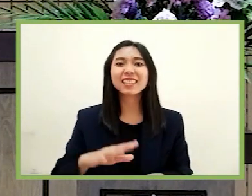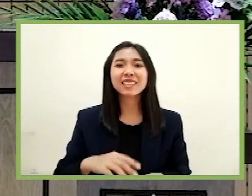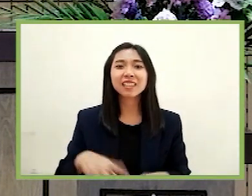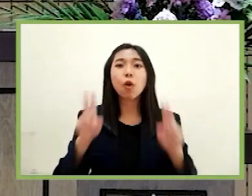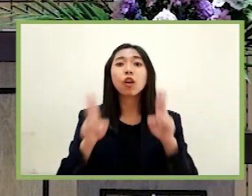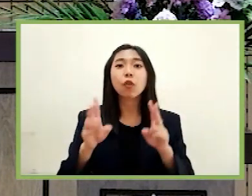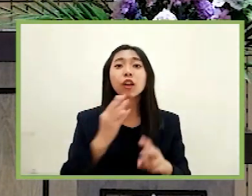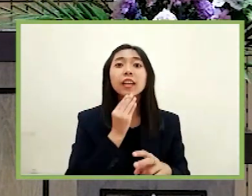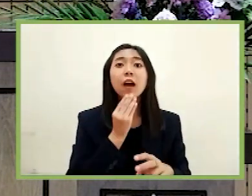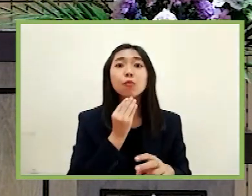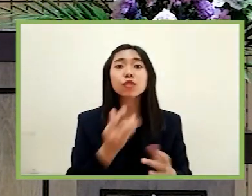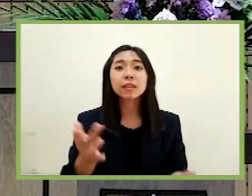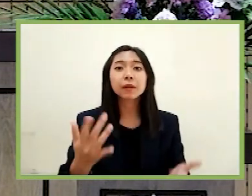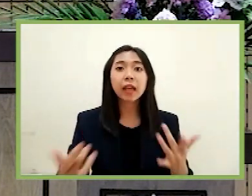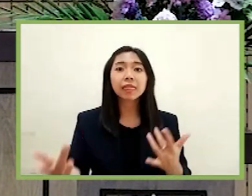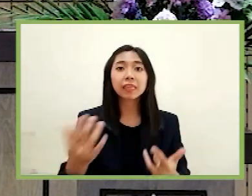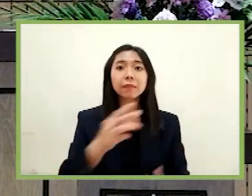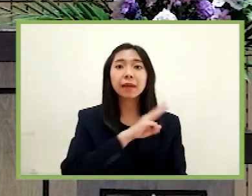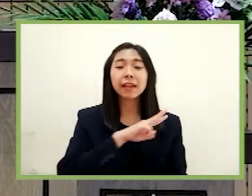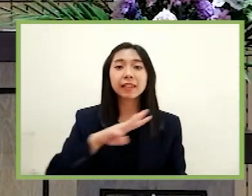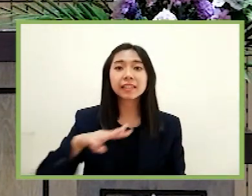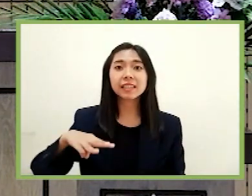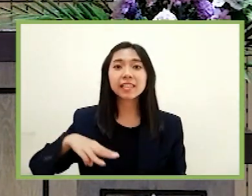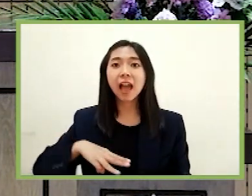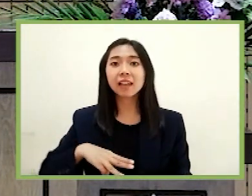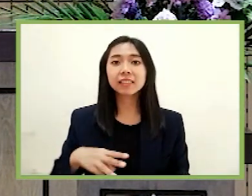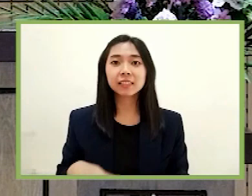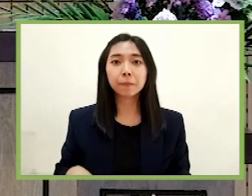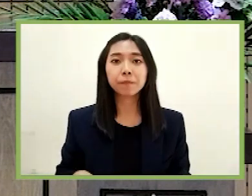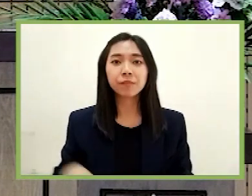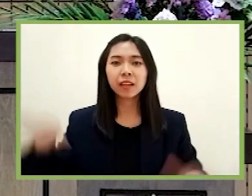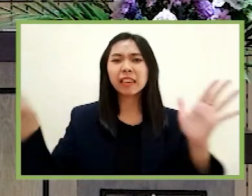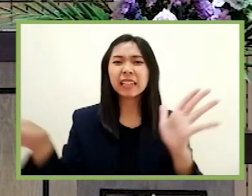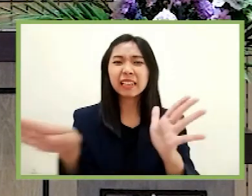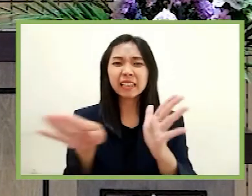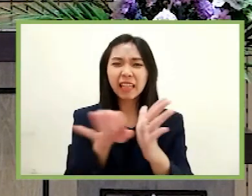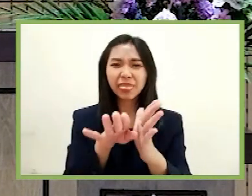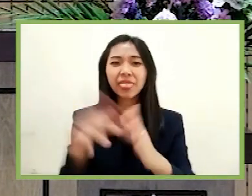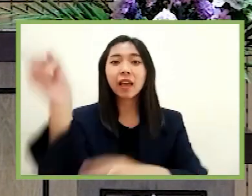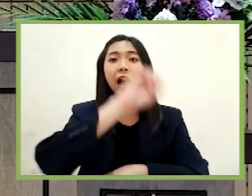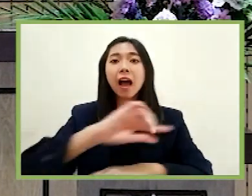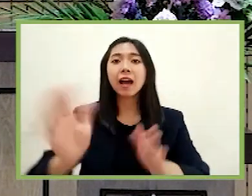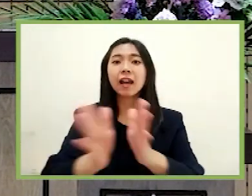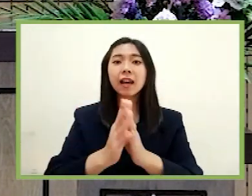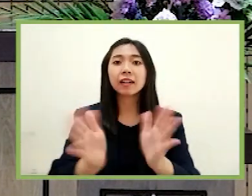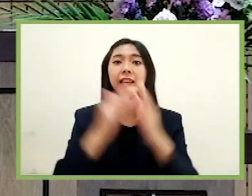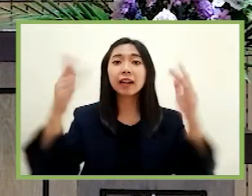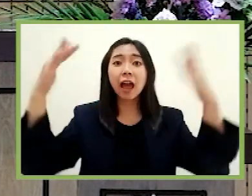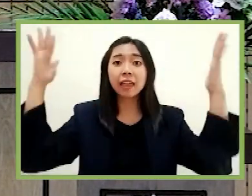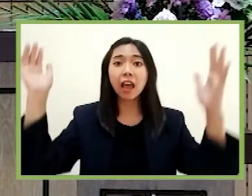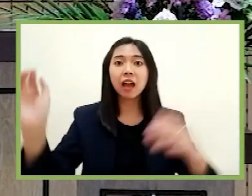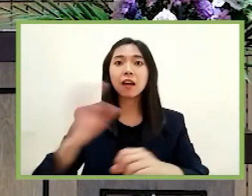Hai Yohanes mencatat bahwa mendekat hari raya pentahbisan bait Allah di